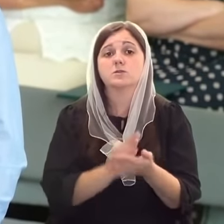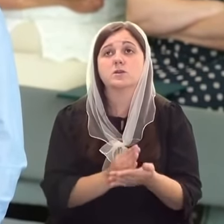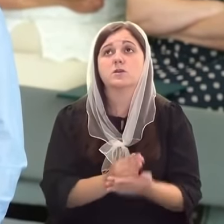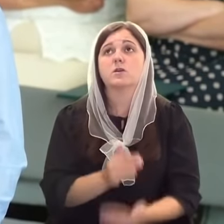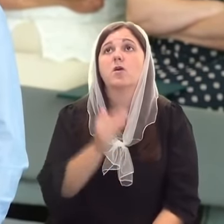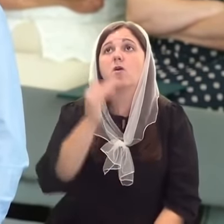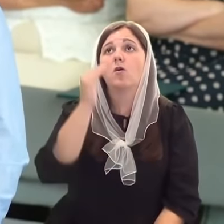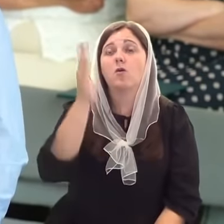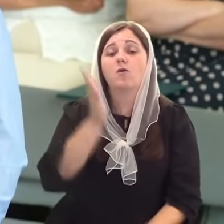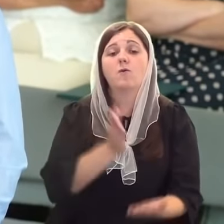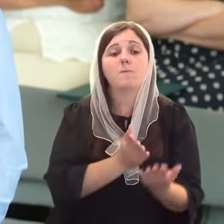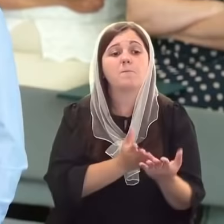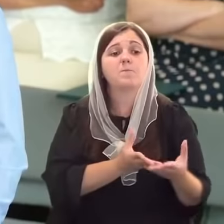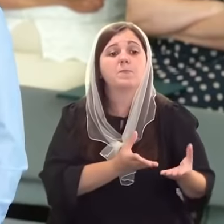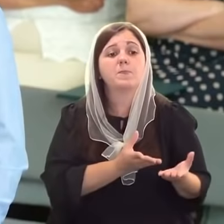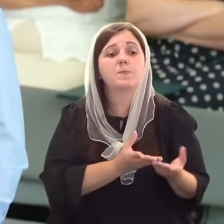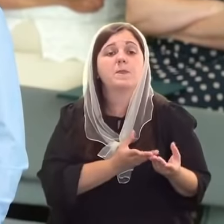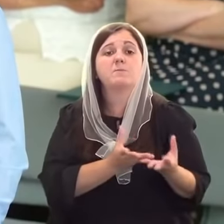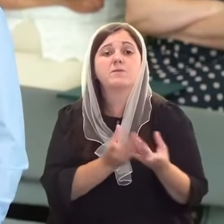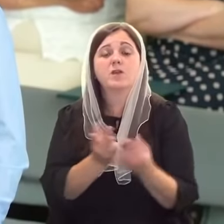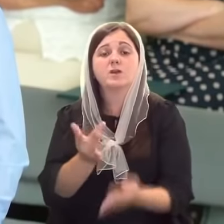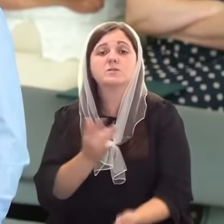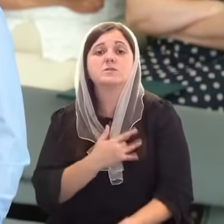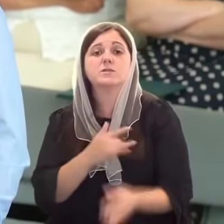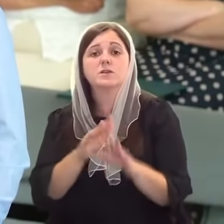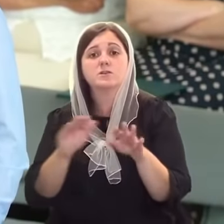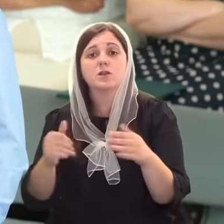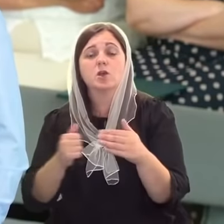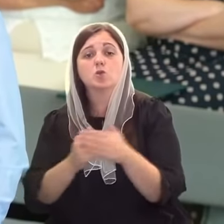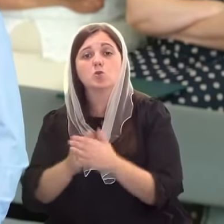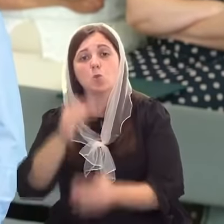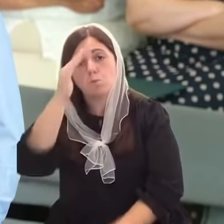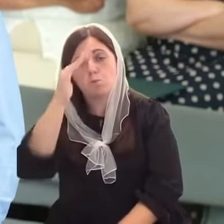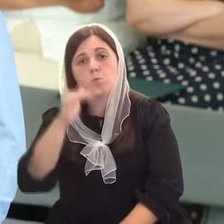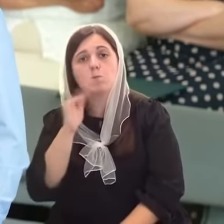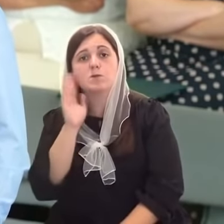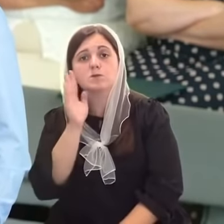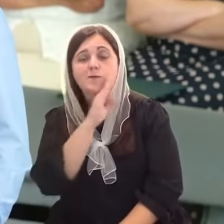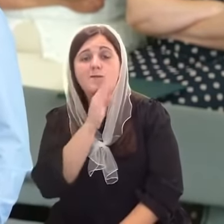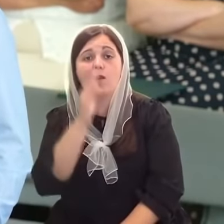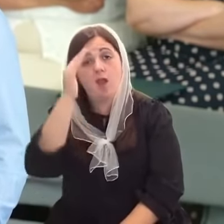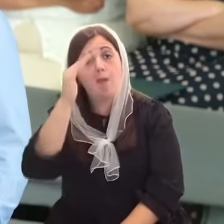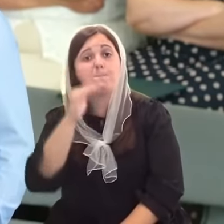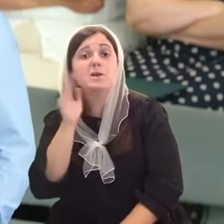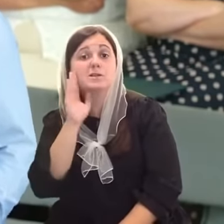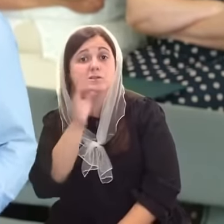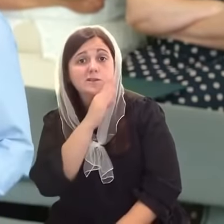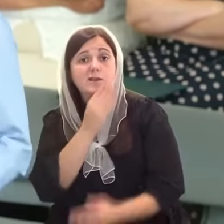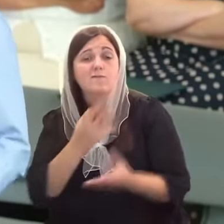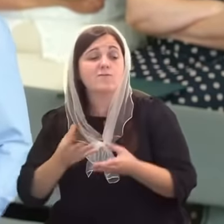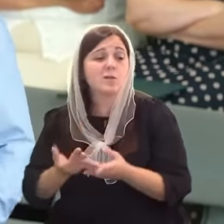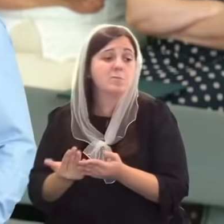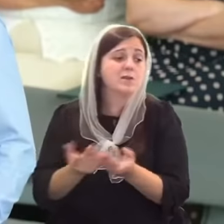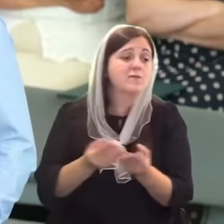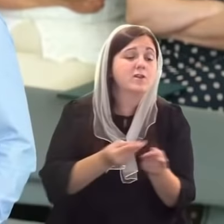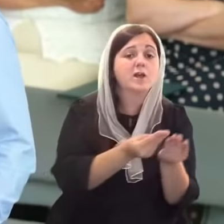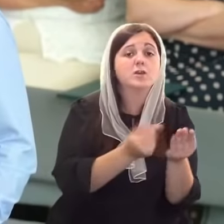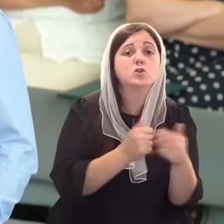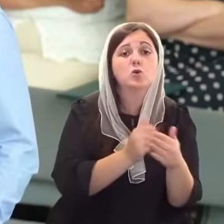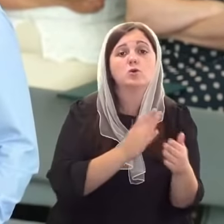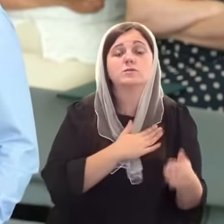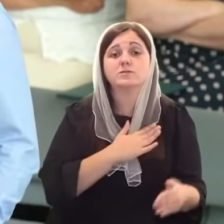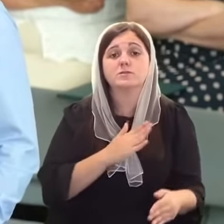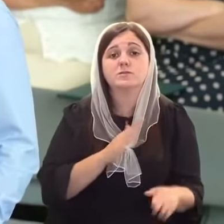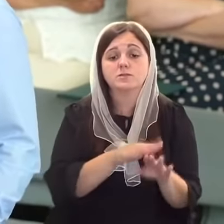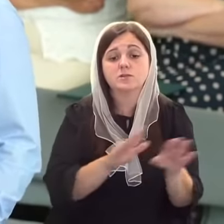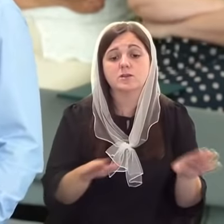детей родителям, отцам, и сердца отцов детям. Мне очень хотелось, чтобы это можно было